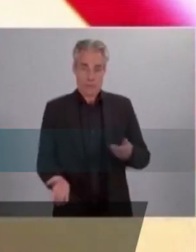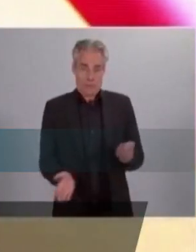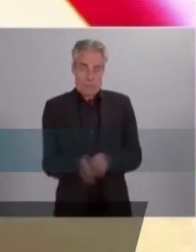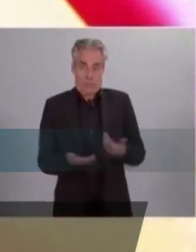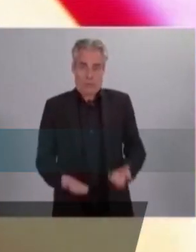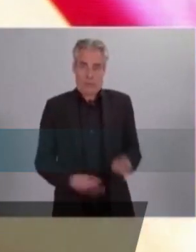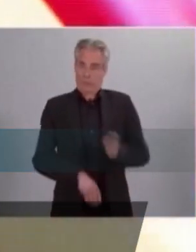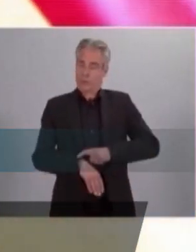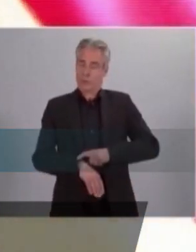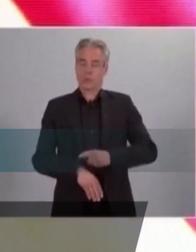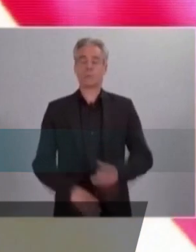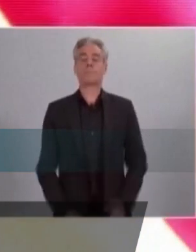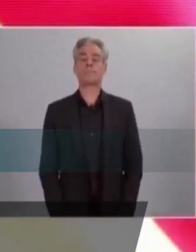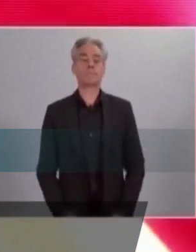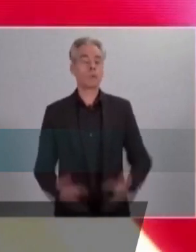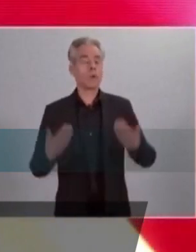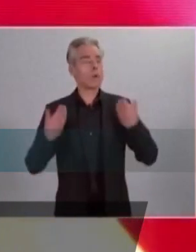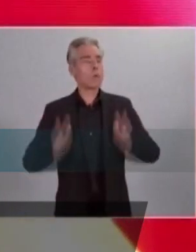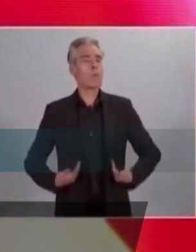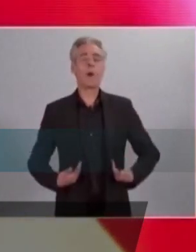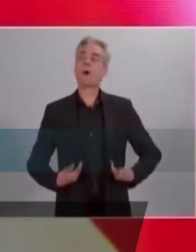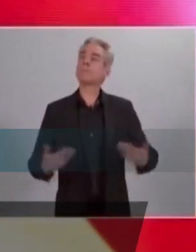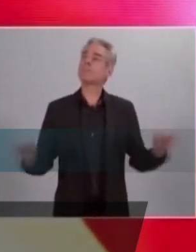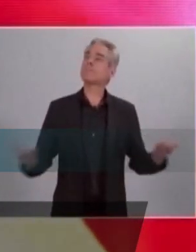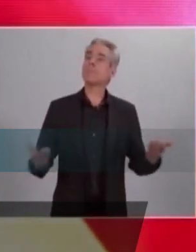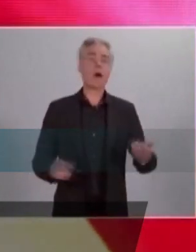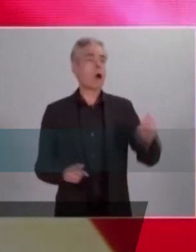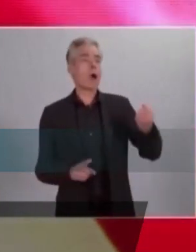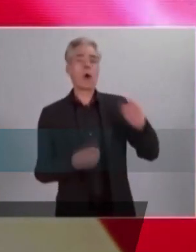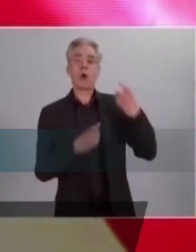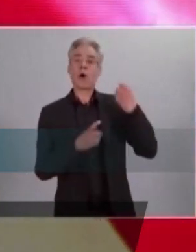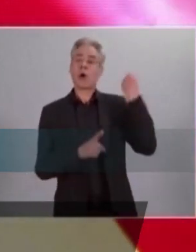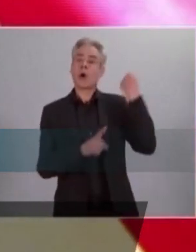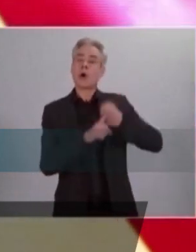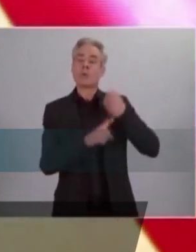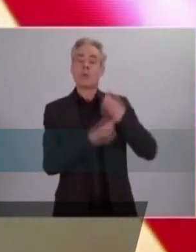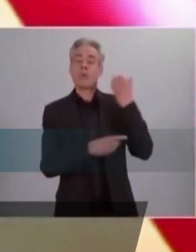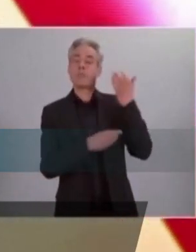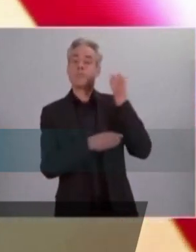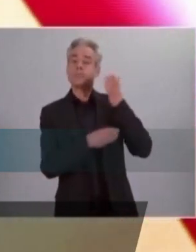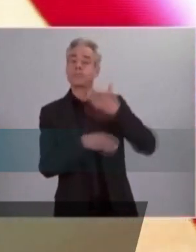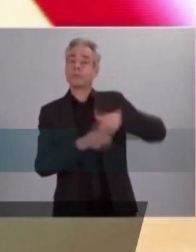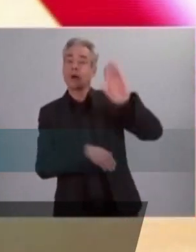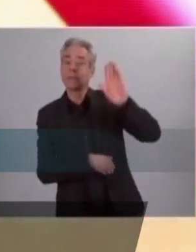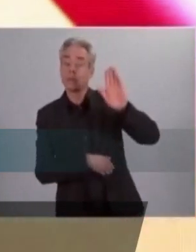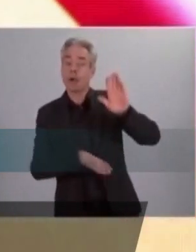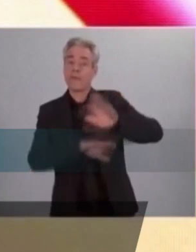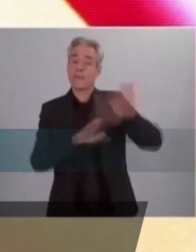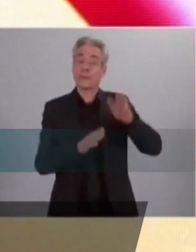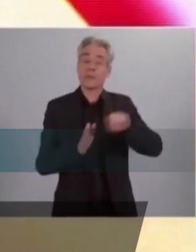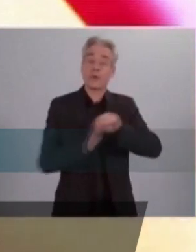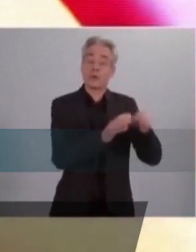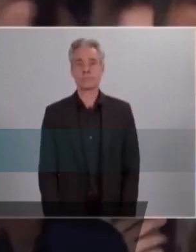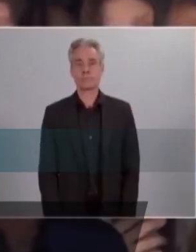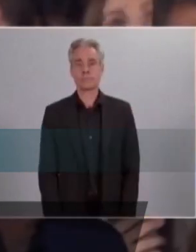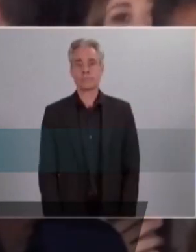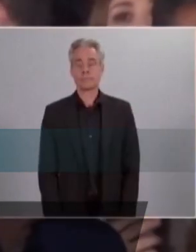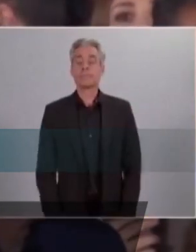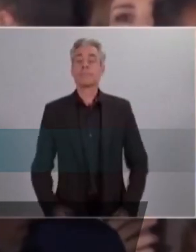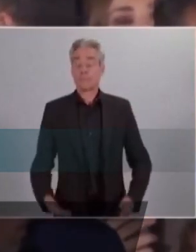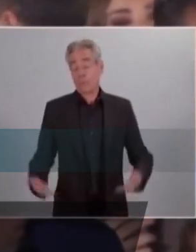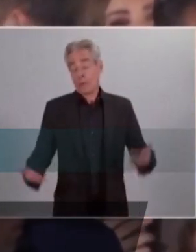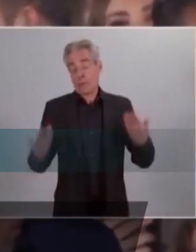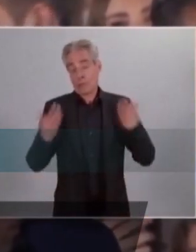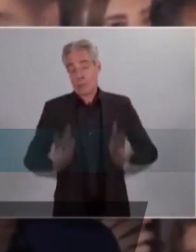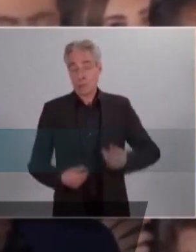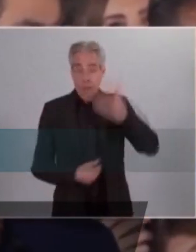présent.Je ne suis plus le candidat d'un camp, mais le président de toutes et tous. Et je